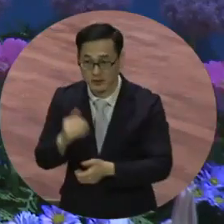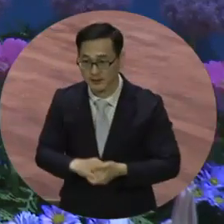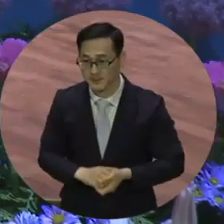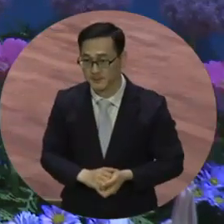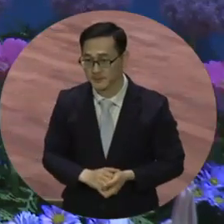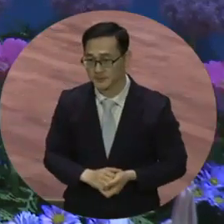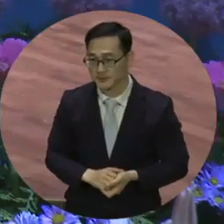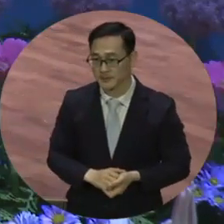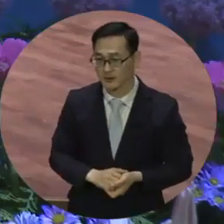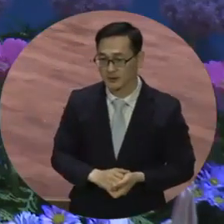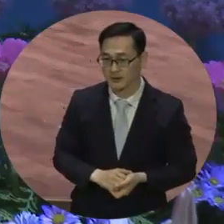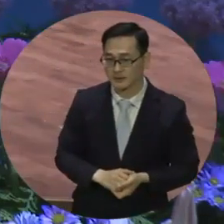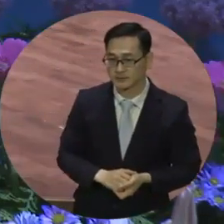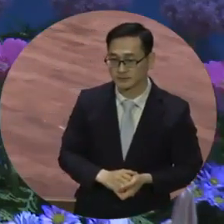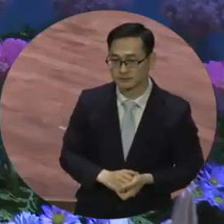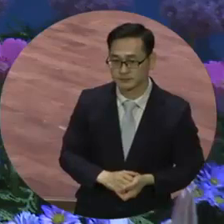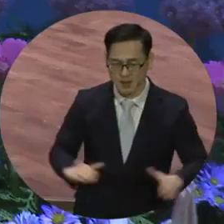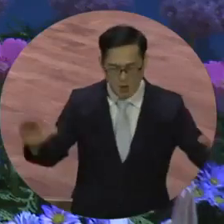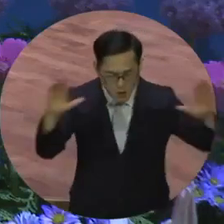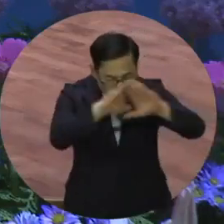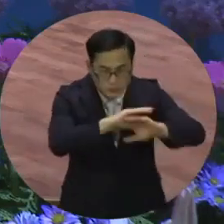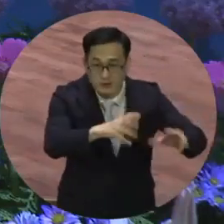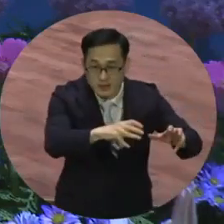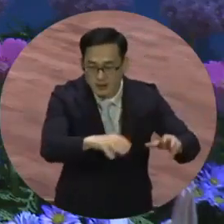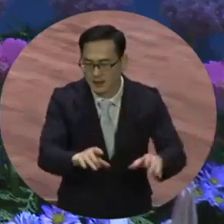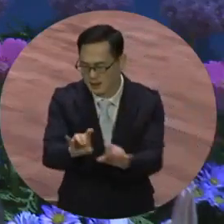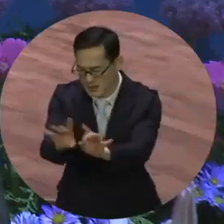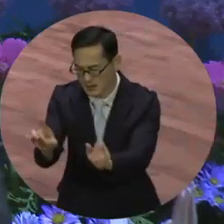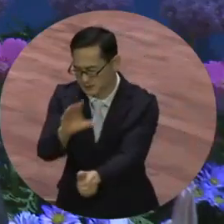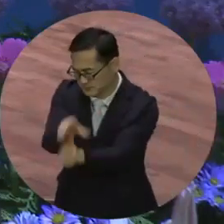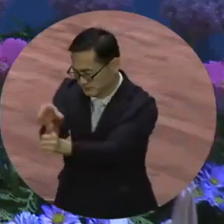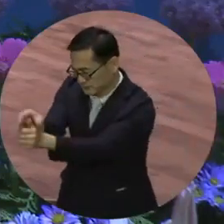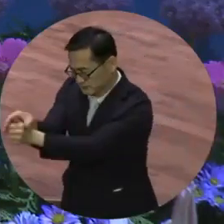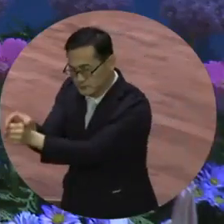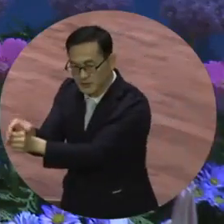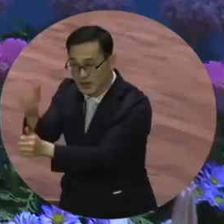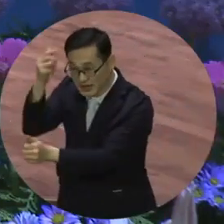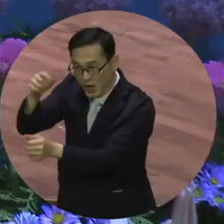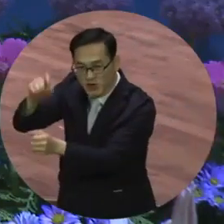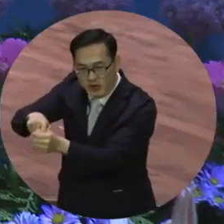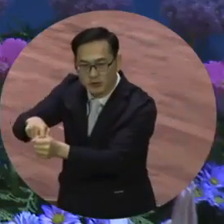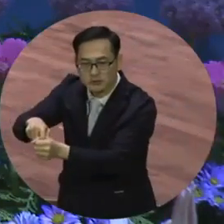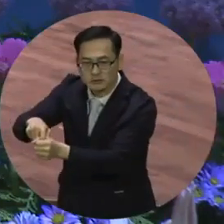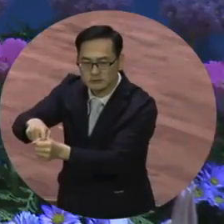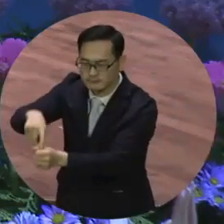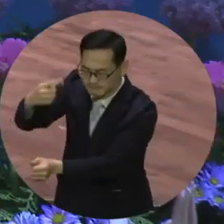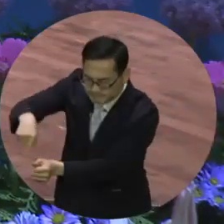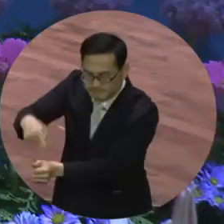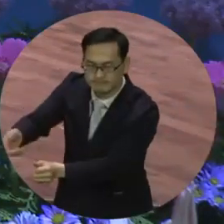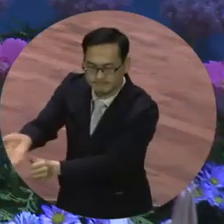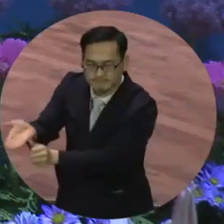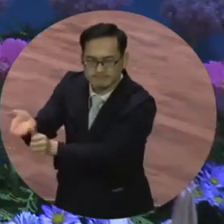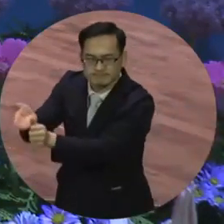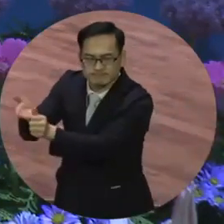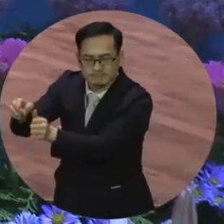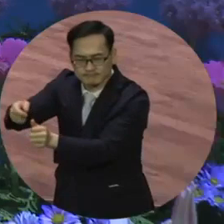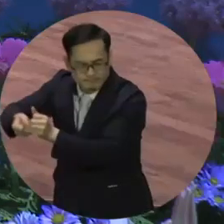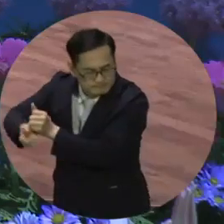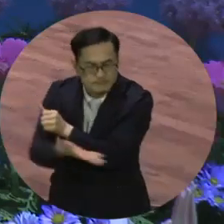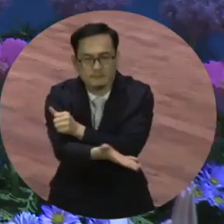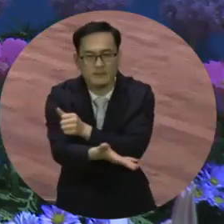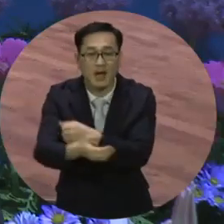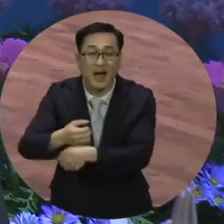각자 주어진 현장에서 이 영적인 지도자들이 영적 영향 입히는